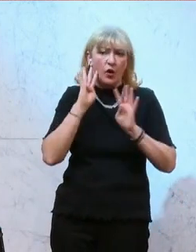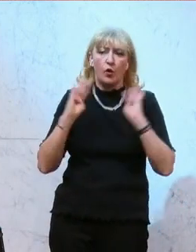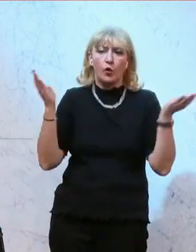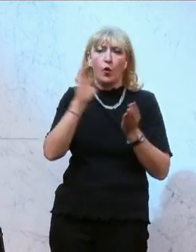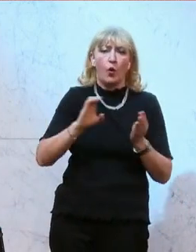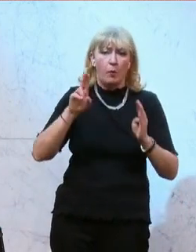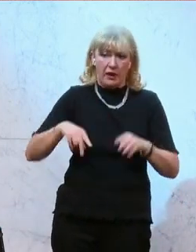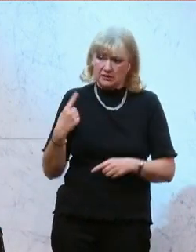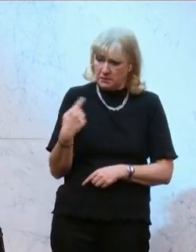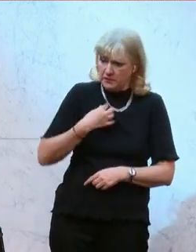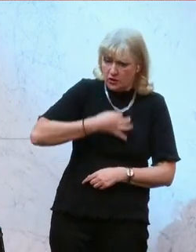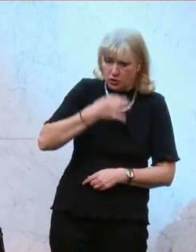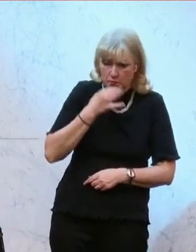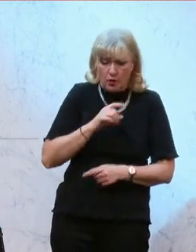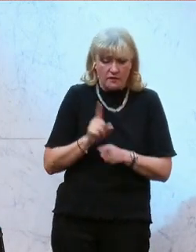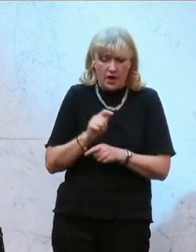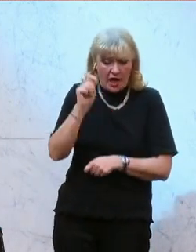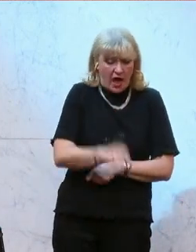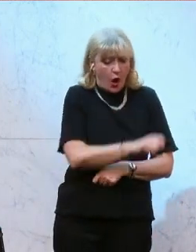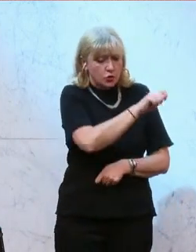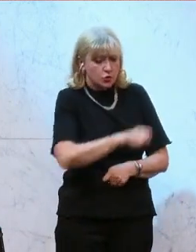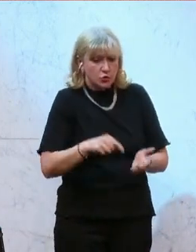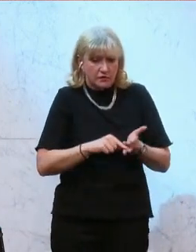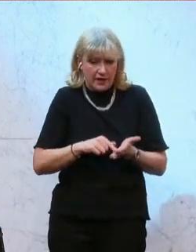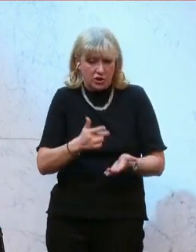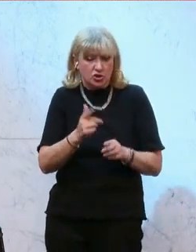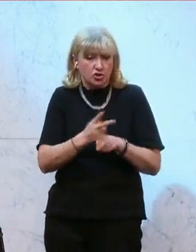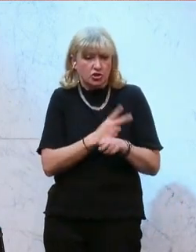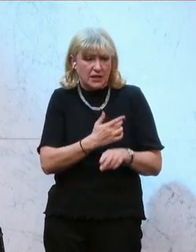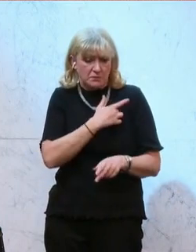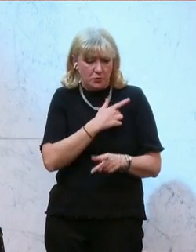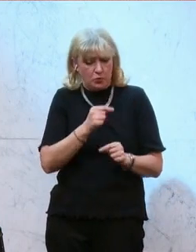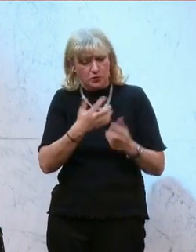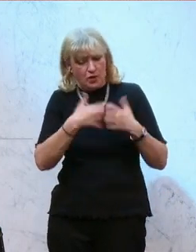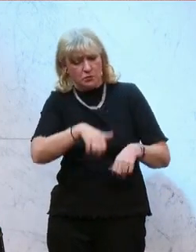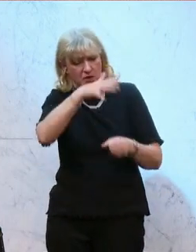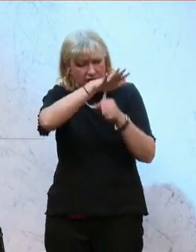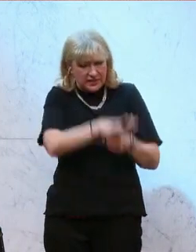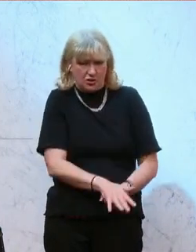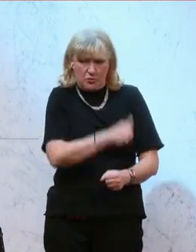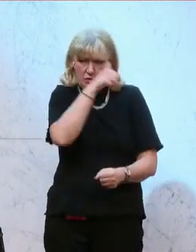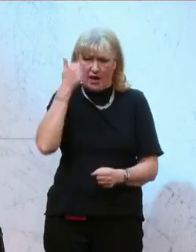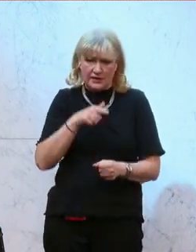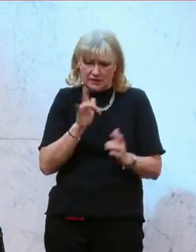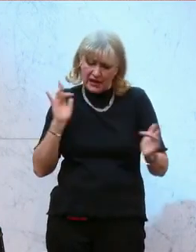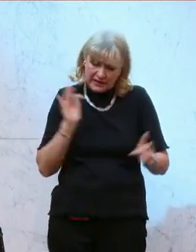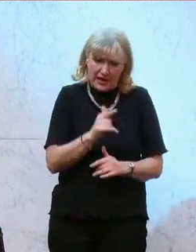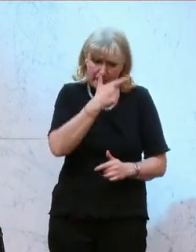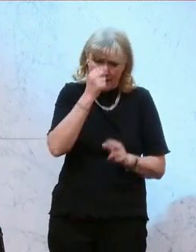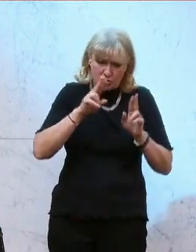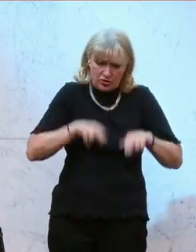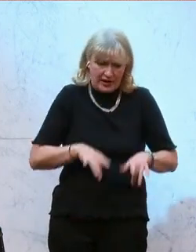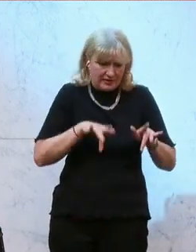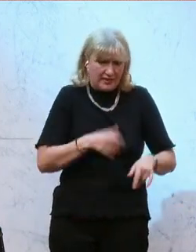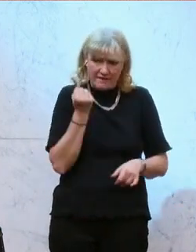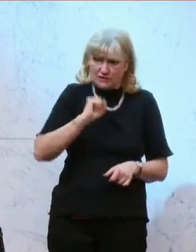Europarat gesagt hat, dass ein Ausschluss alleine aufgrund der Staatsbürgerschaft diskriminierend sei und gegen die Menschenrechte verstoßt.